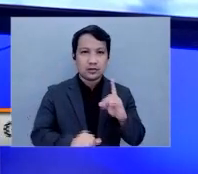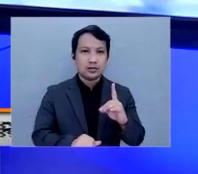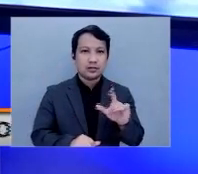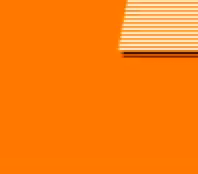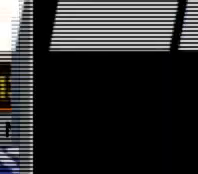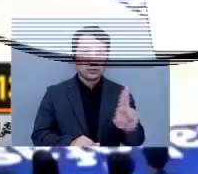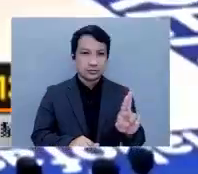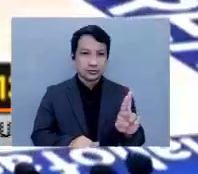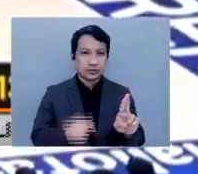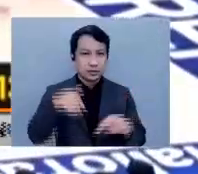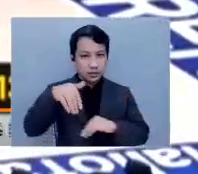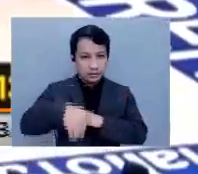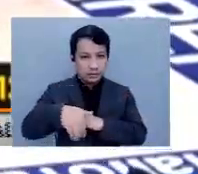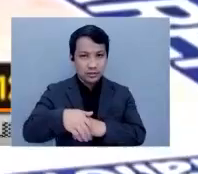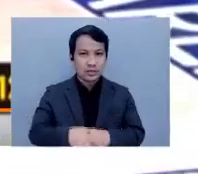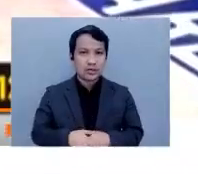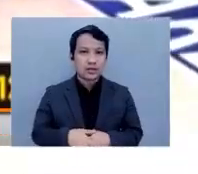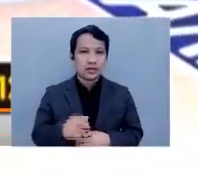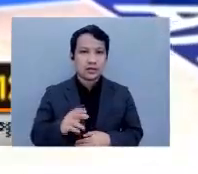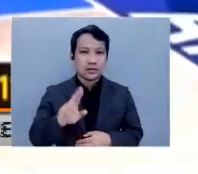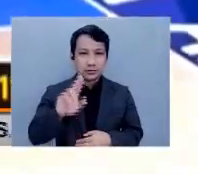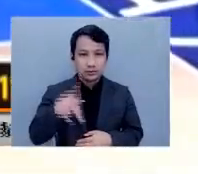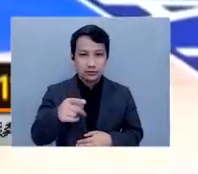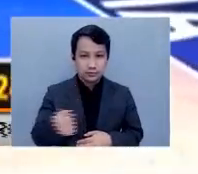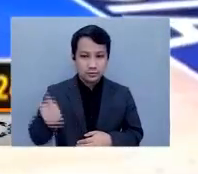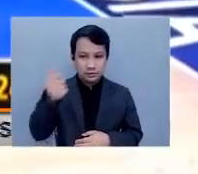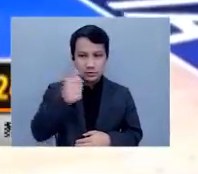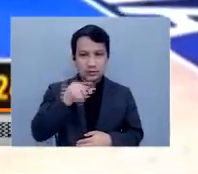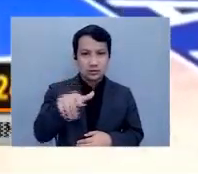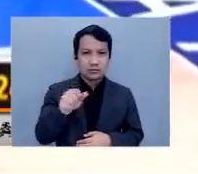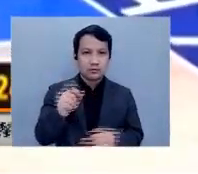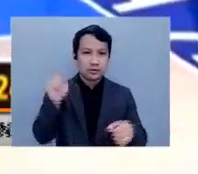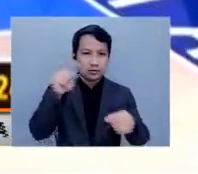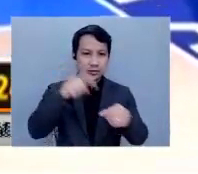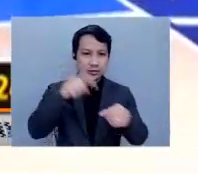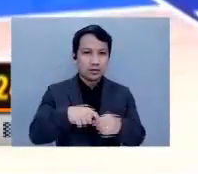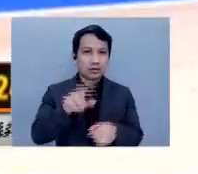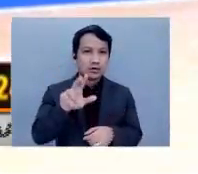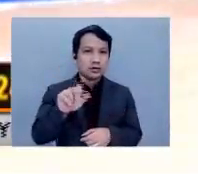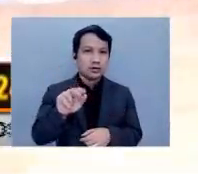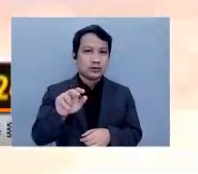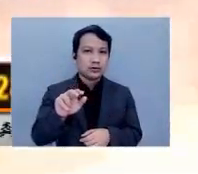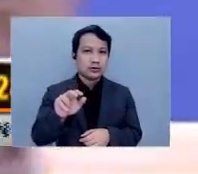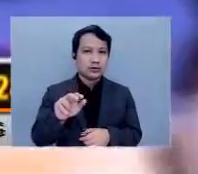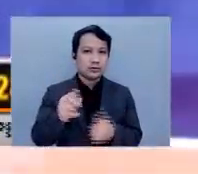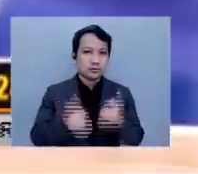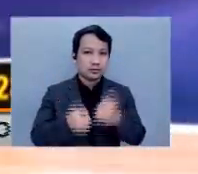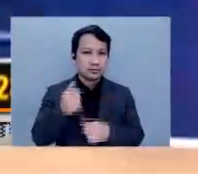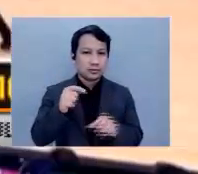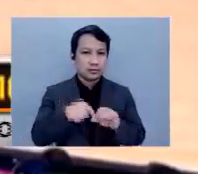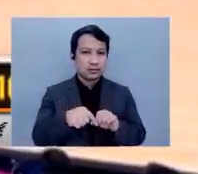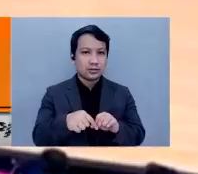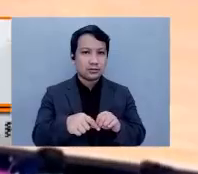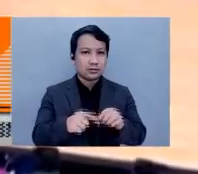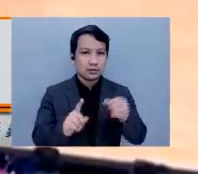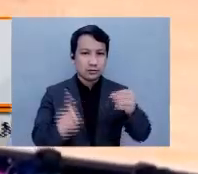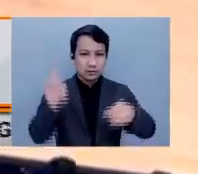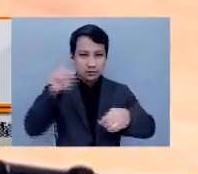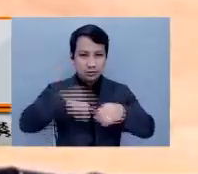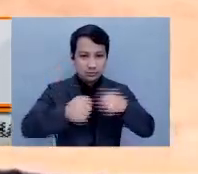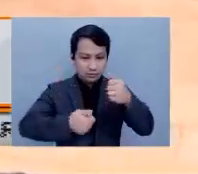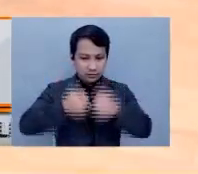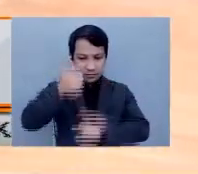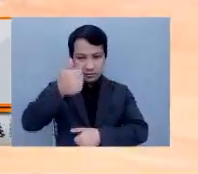kagabi. Nanguna para sa Maroon si Jerry Abadiano na nagtala ng 13 points. Sa kanya din galing ang clutch jumper na nagpanalo sa